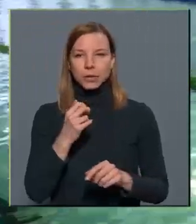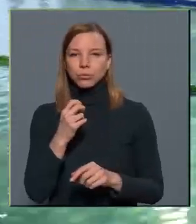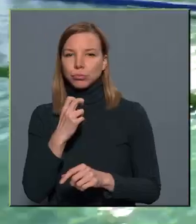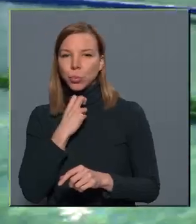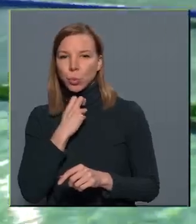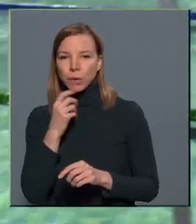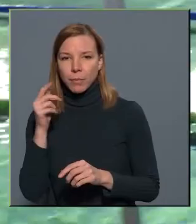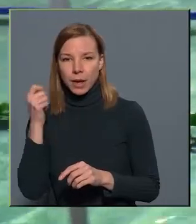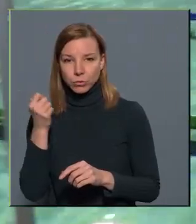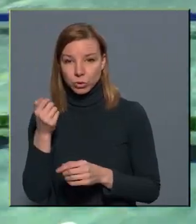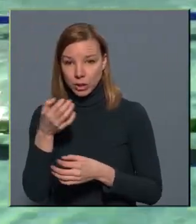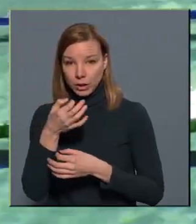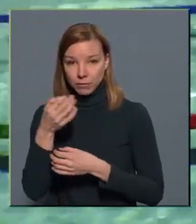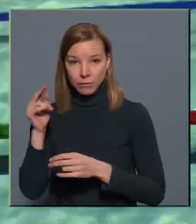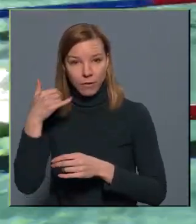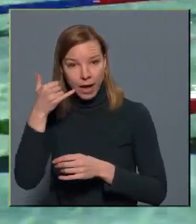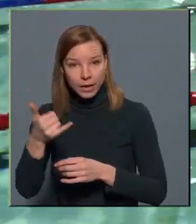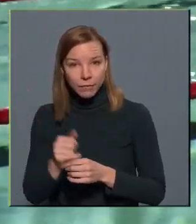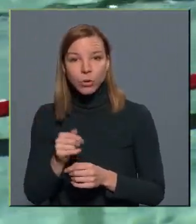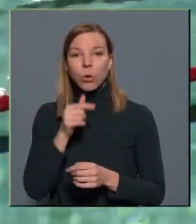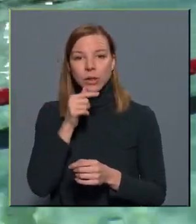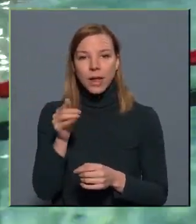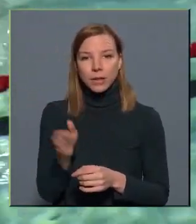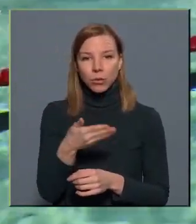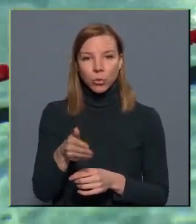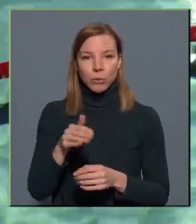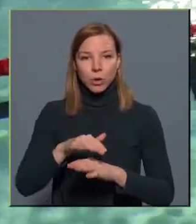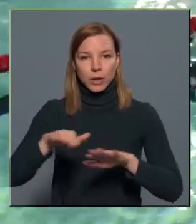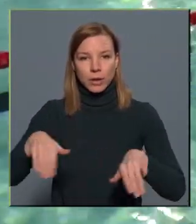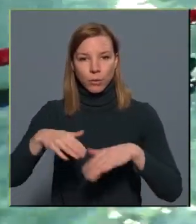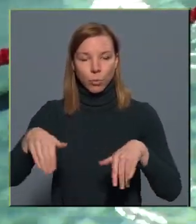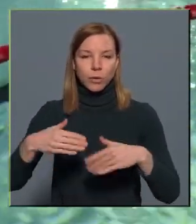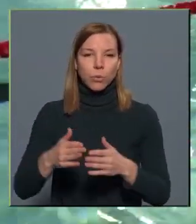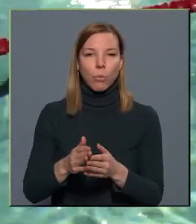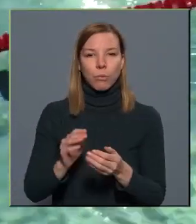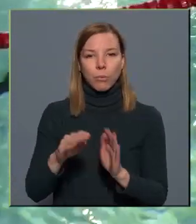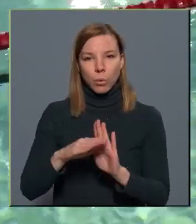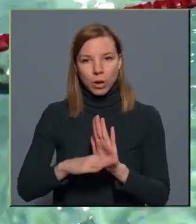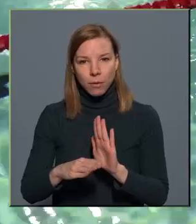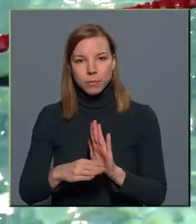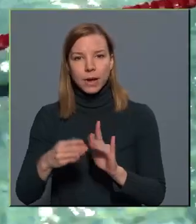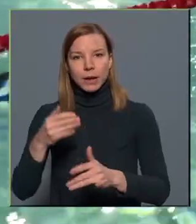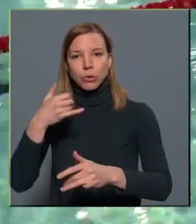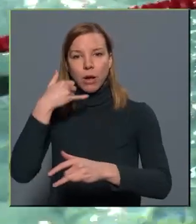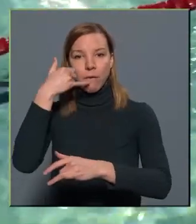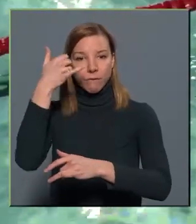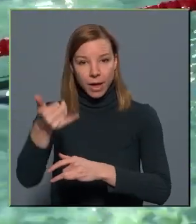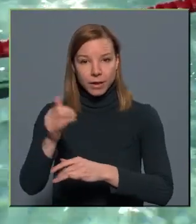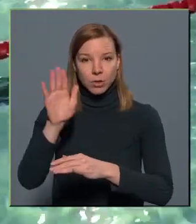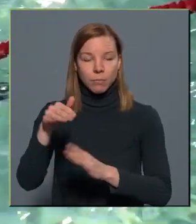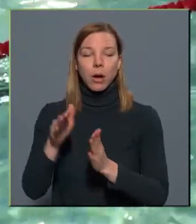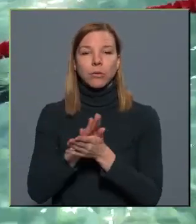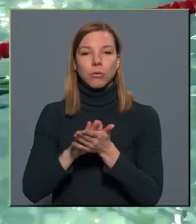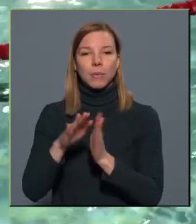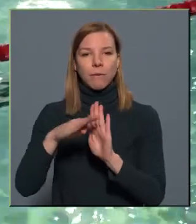ez a nemzeti úszóprogram, hamarosan téged föl fog hívni a Vladár Sándor, és elmondja, hogy milyen feltételekkel és mit kell a kőbányai